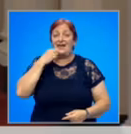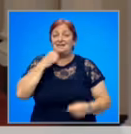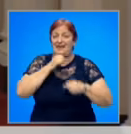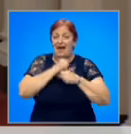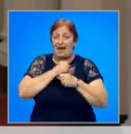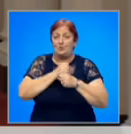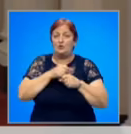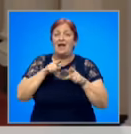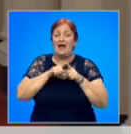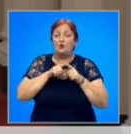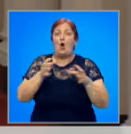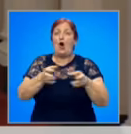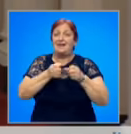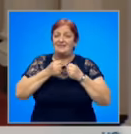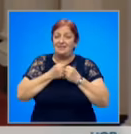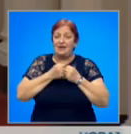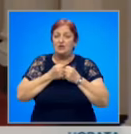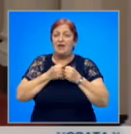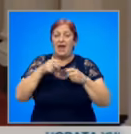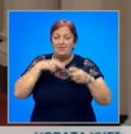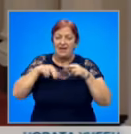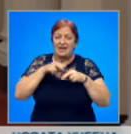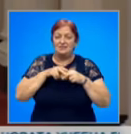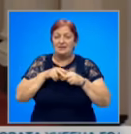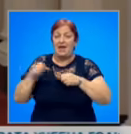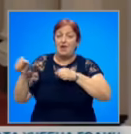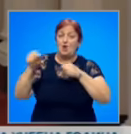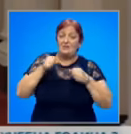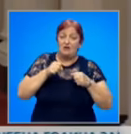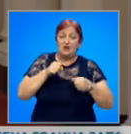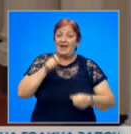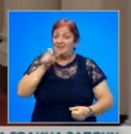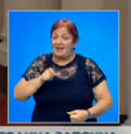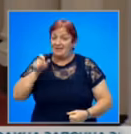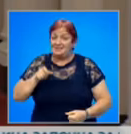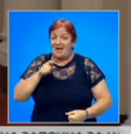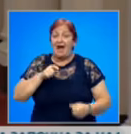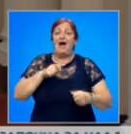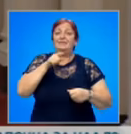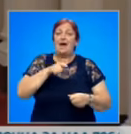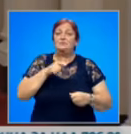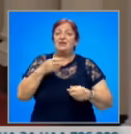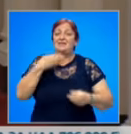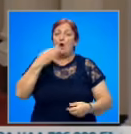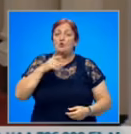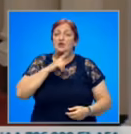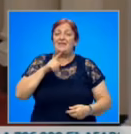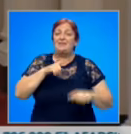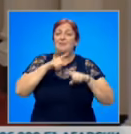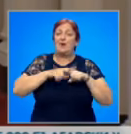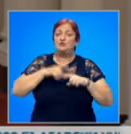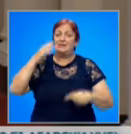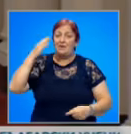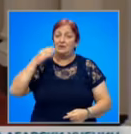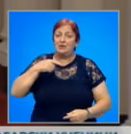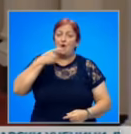функции, като задържане, претърсване и принудително довеждане на лица. Бюрото вече ще се отчита на правосъдния министър,